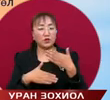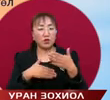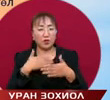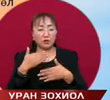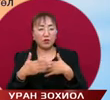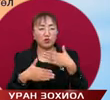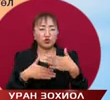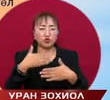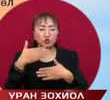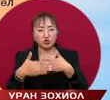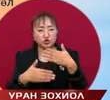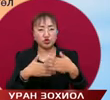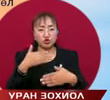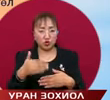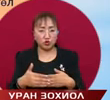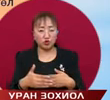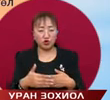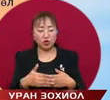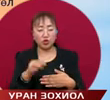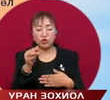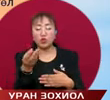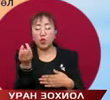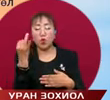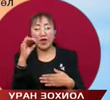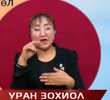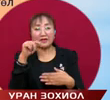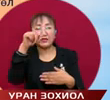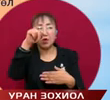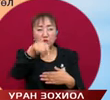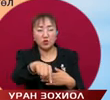өрнөн өрнсөөр туйлдаа хүрч байгаа хэсэг.